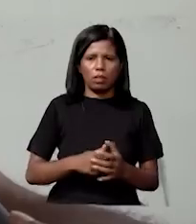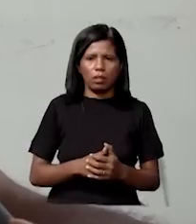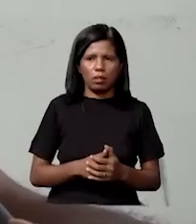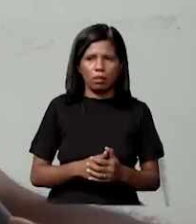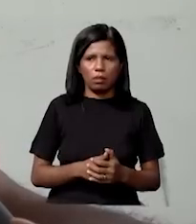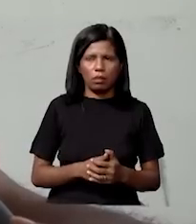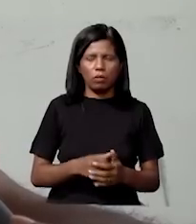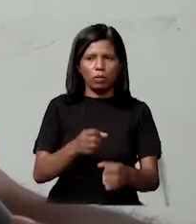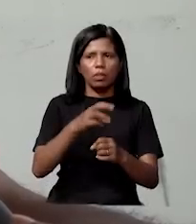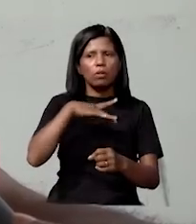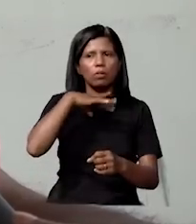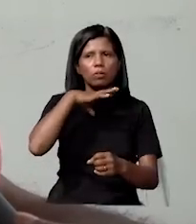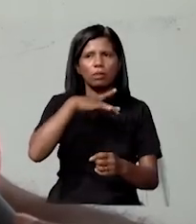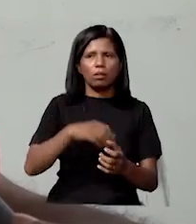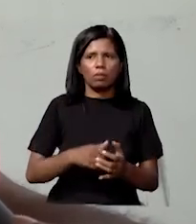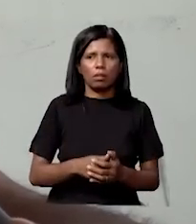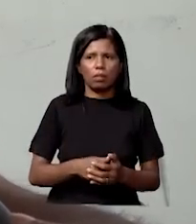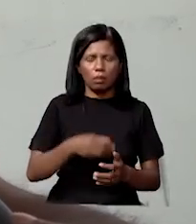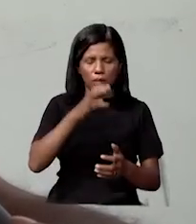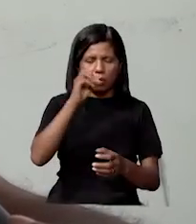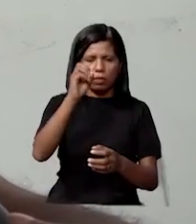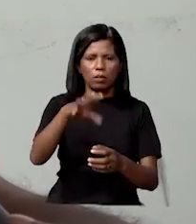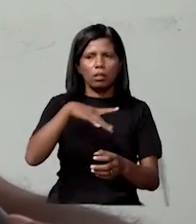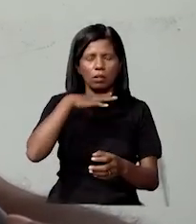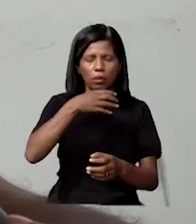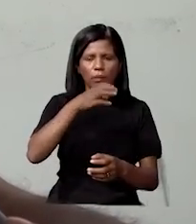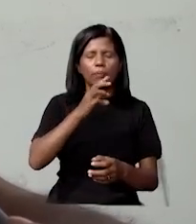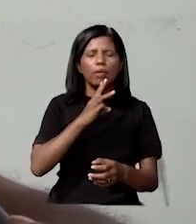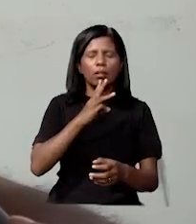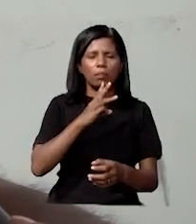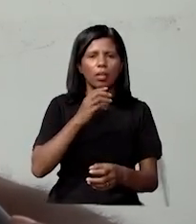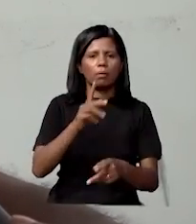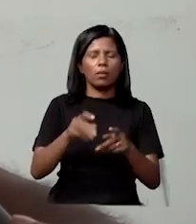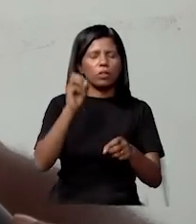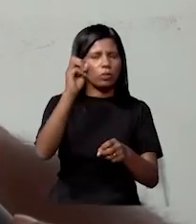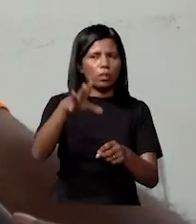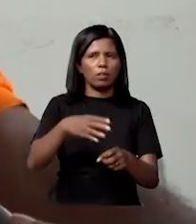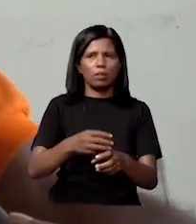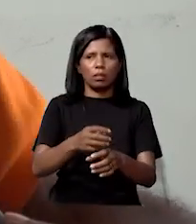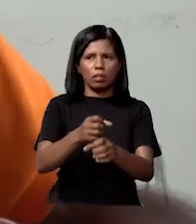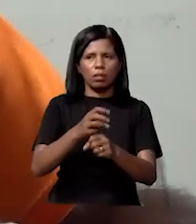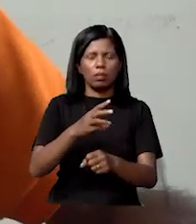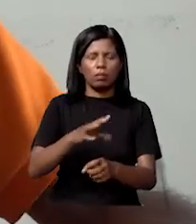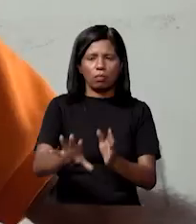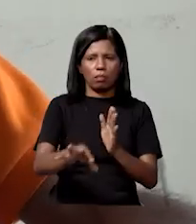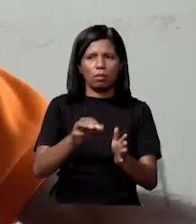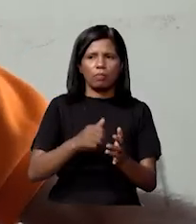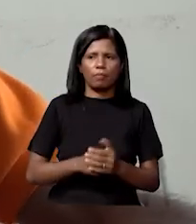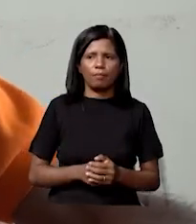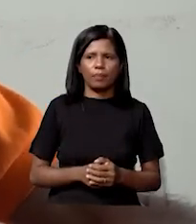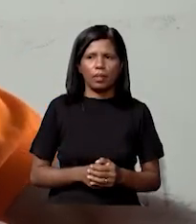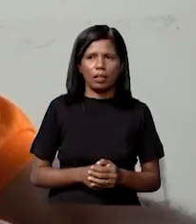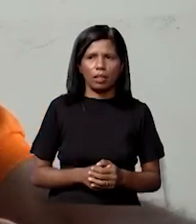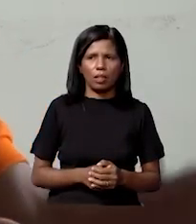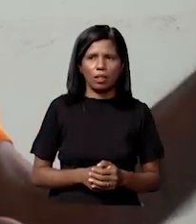aku be sisan be mo soe ne mas si hetan moras Moras na palin